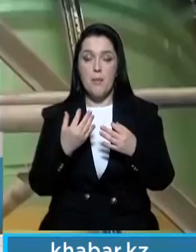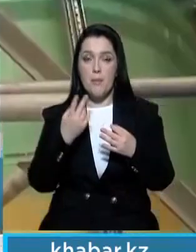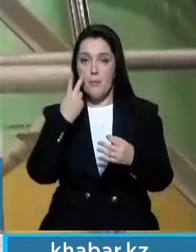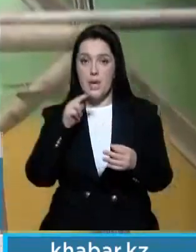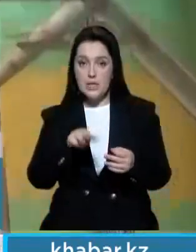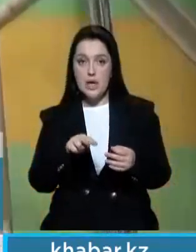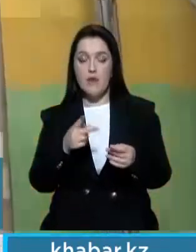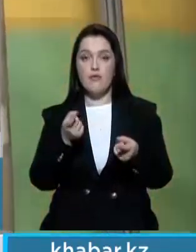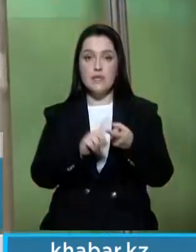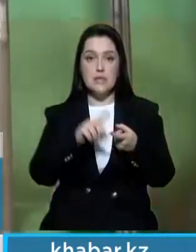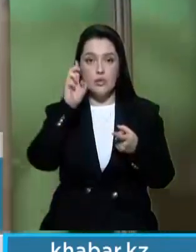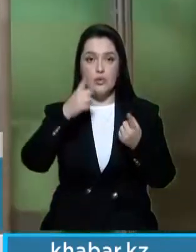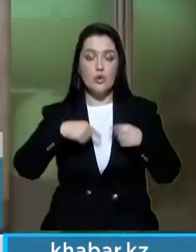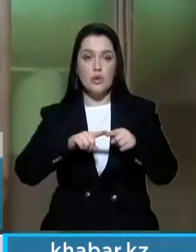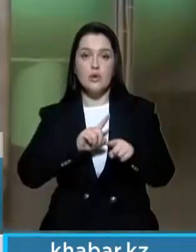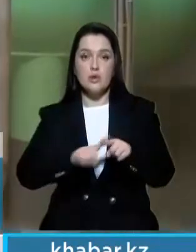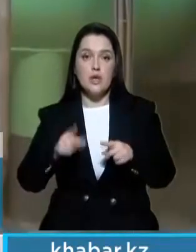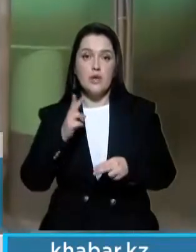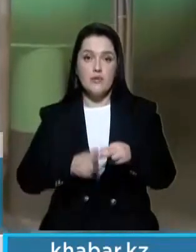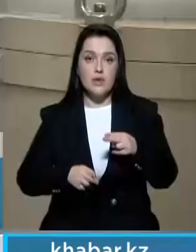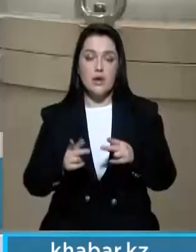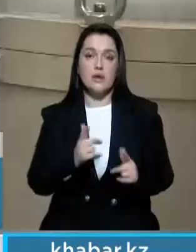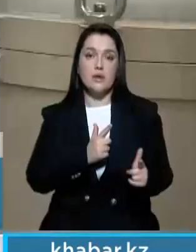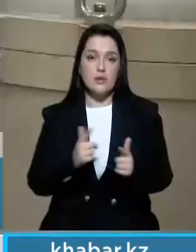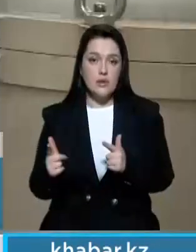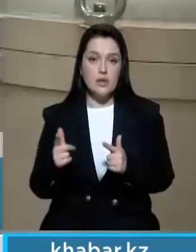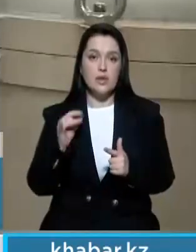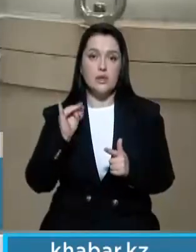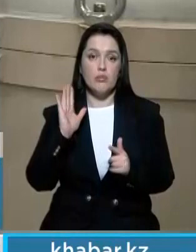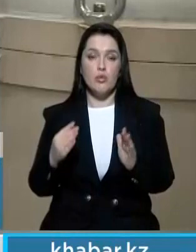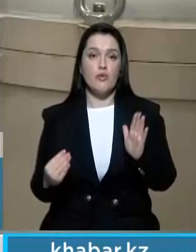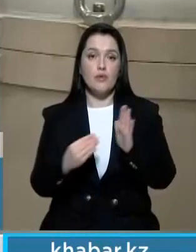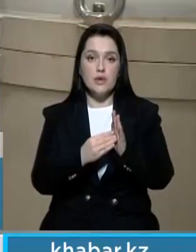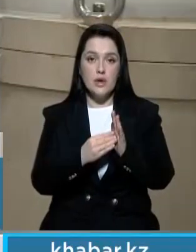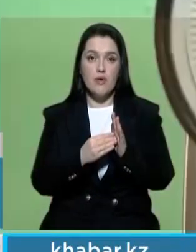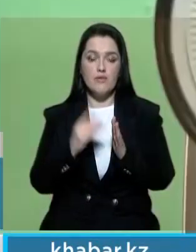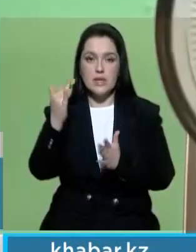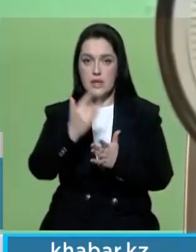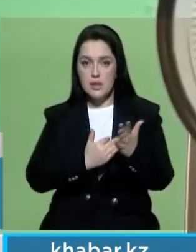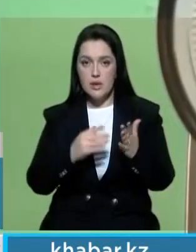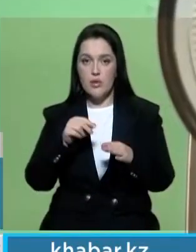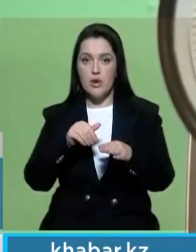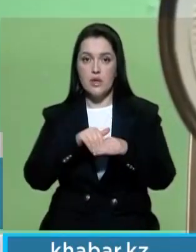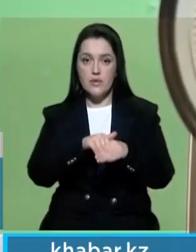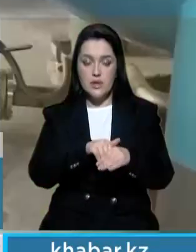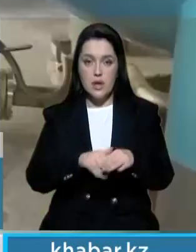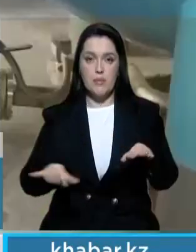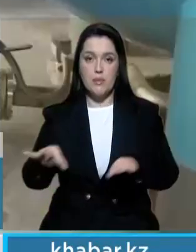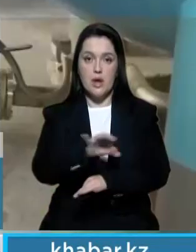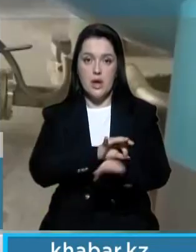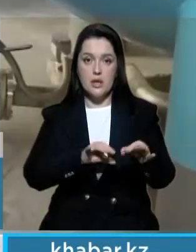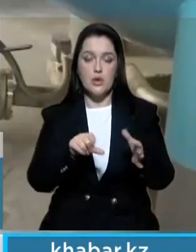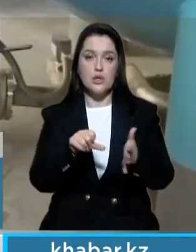этим госорганам поручили ускорить завершение ее ввода в эксплуатацию и внести в систему все данные по